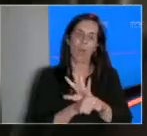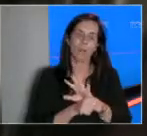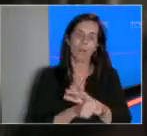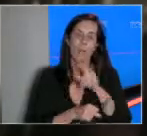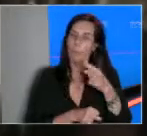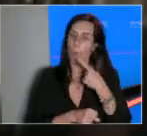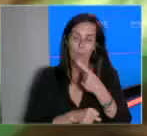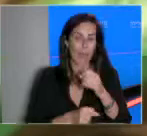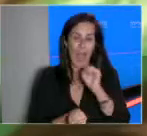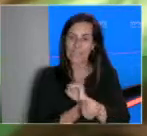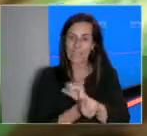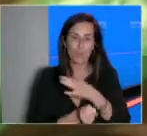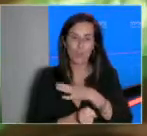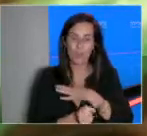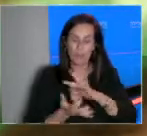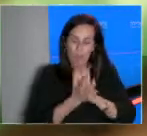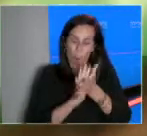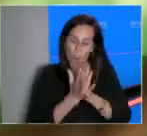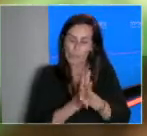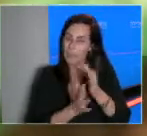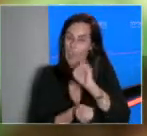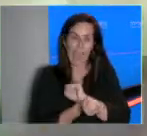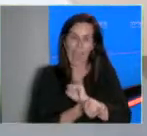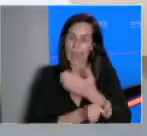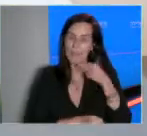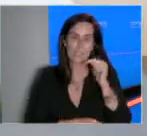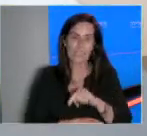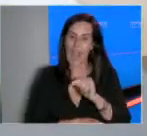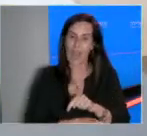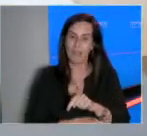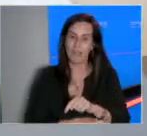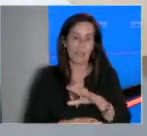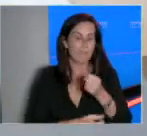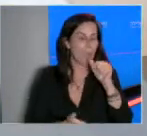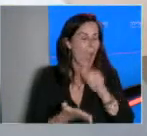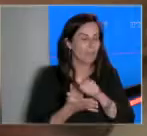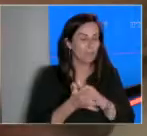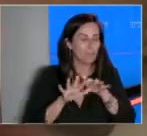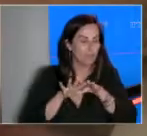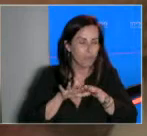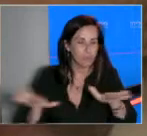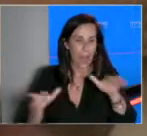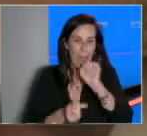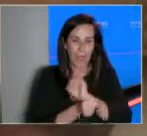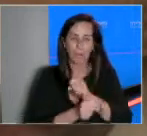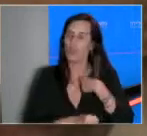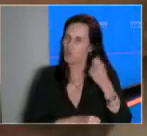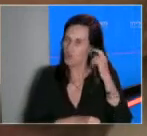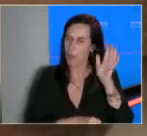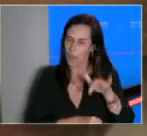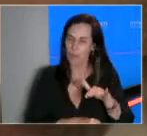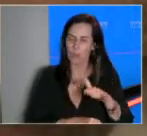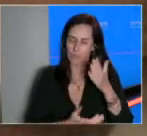כי הם אומרים, האסירים שלנו דחוסים בבתי הכלא של ישראל, ואם חלילה זה מגיע לשם, ואנחנו שמענו על